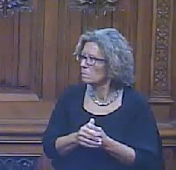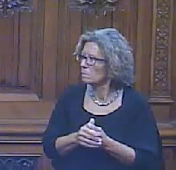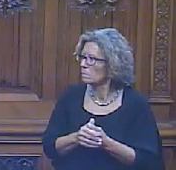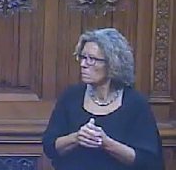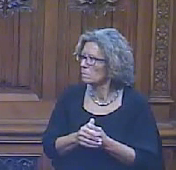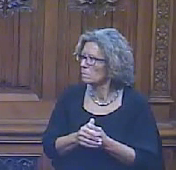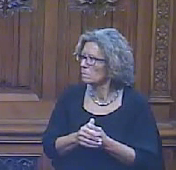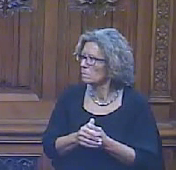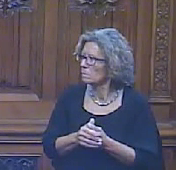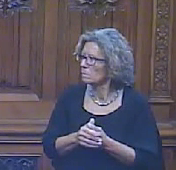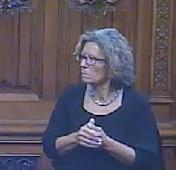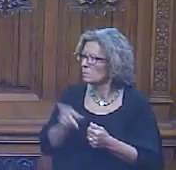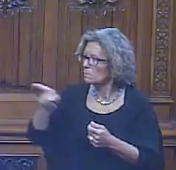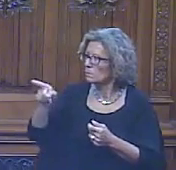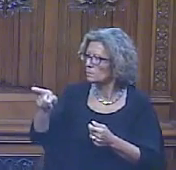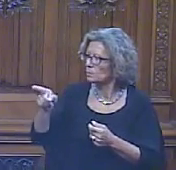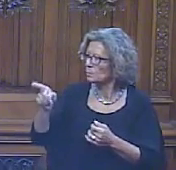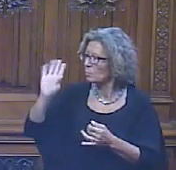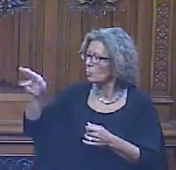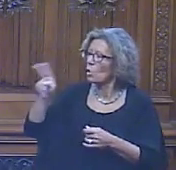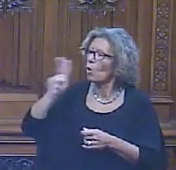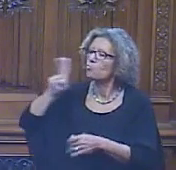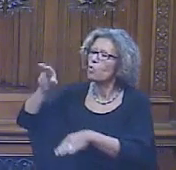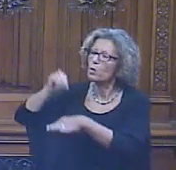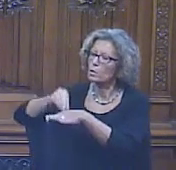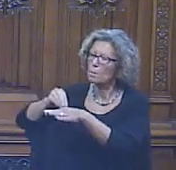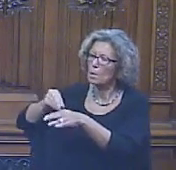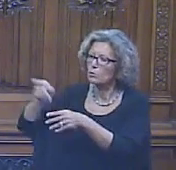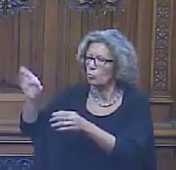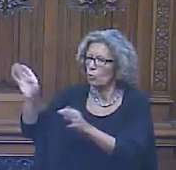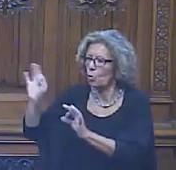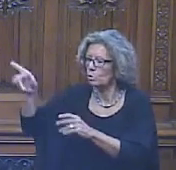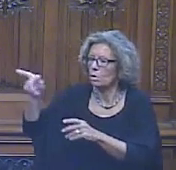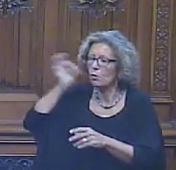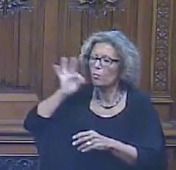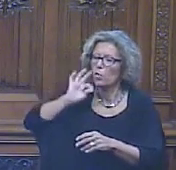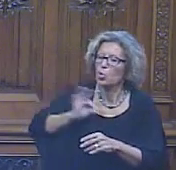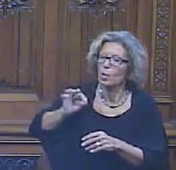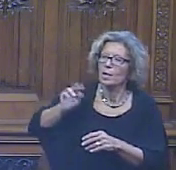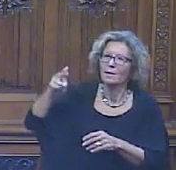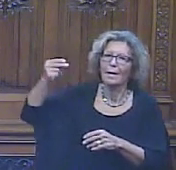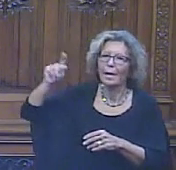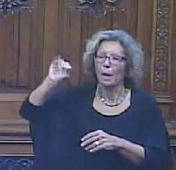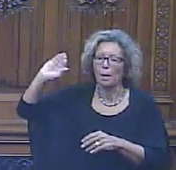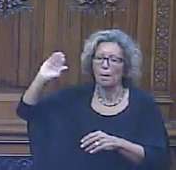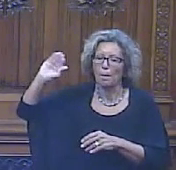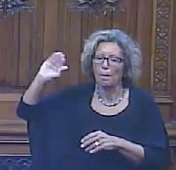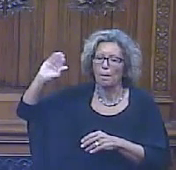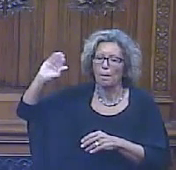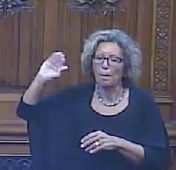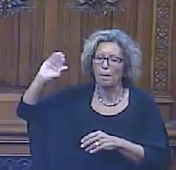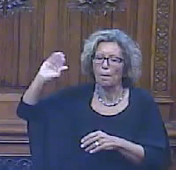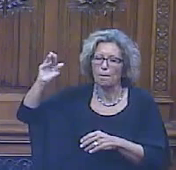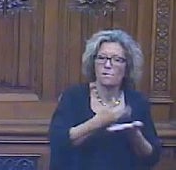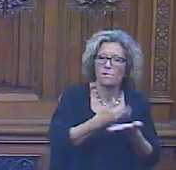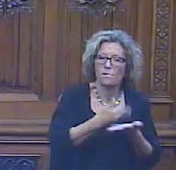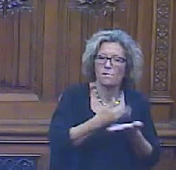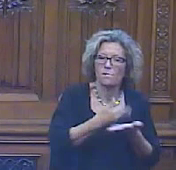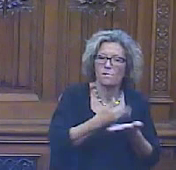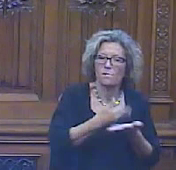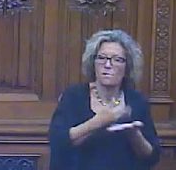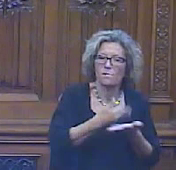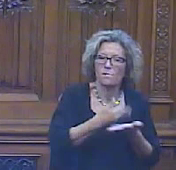Na, Sie kommen ja, Frau Kollegin, nehme an, Sie haben sich zu Wort gemeldet und, oder die Frau Kollegin Hebein wird dann darauf eingehen. Und ich